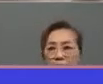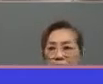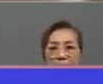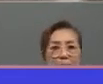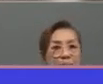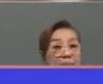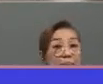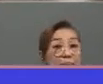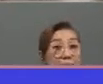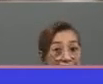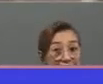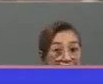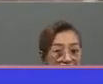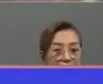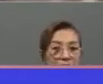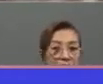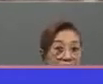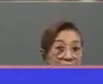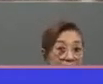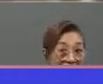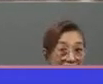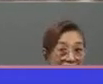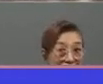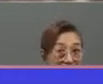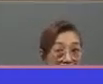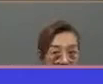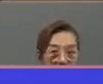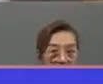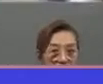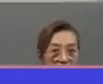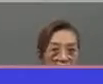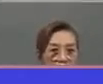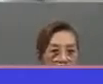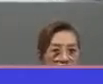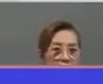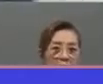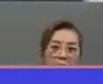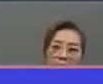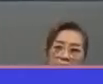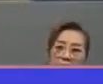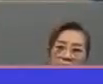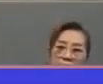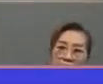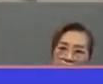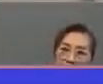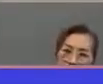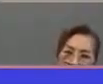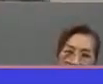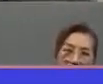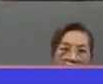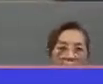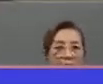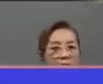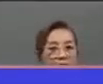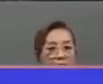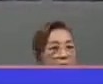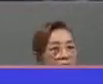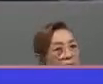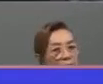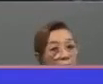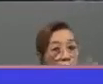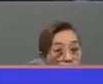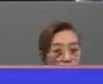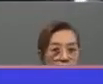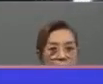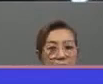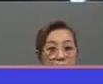ที่ 17เมษายนที่ผ่านมาสาระสำคัญของประกาศนี้ก็คือปรับปรุงอัตราเงินช่วยค่าครองชีพผู้รับเบี้ยหวัดมันนานเพื่อ